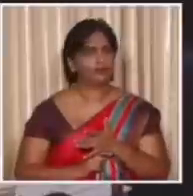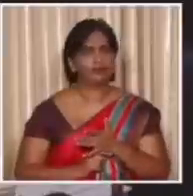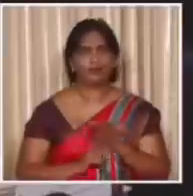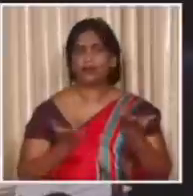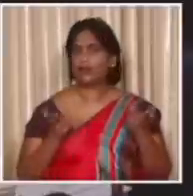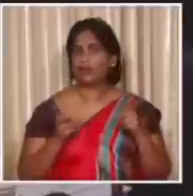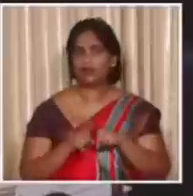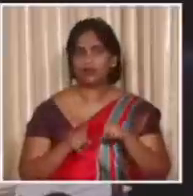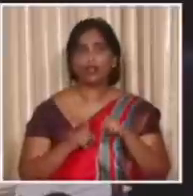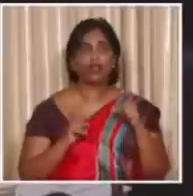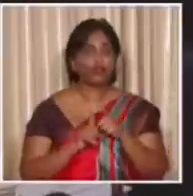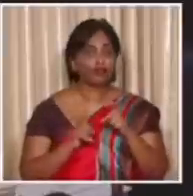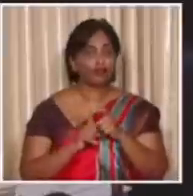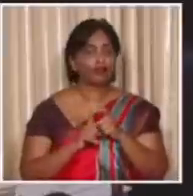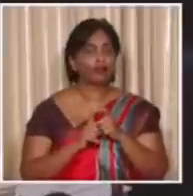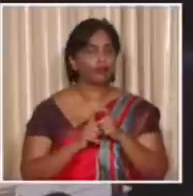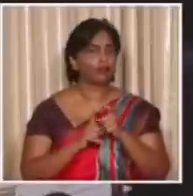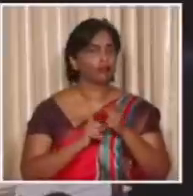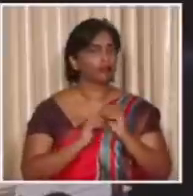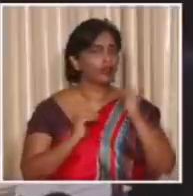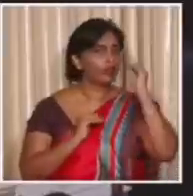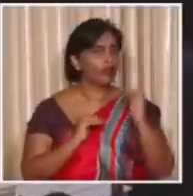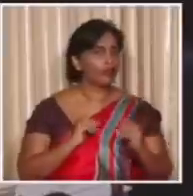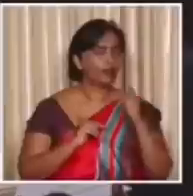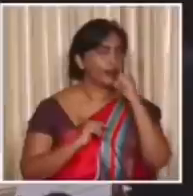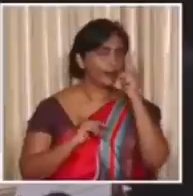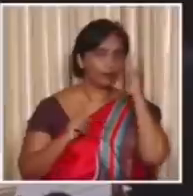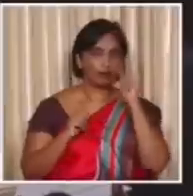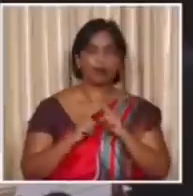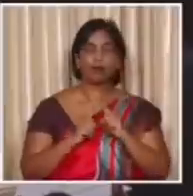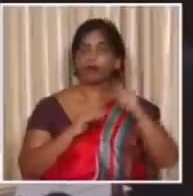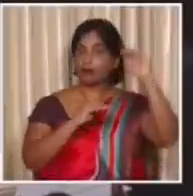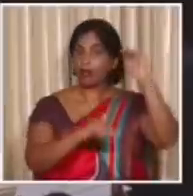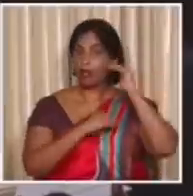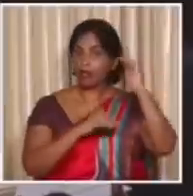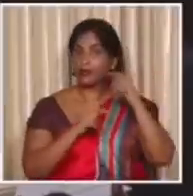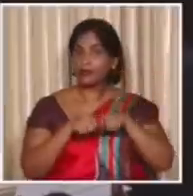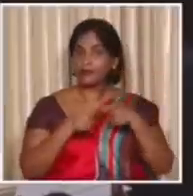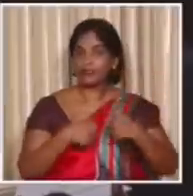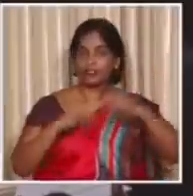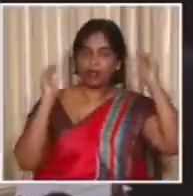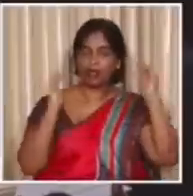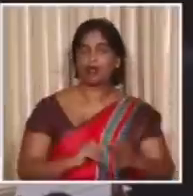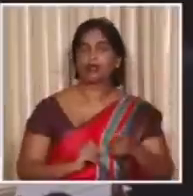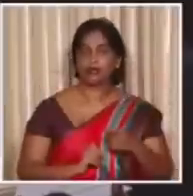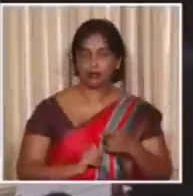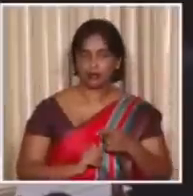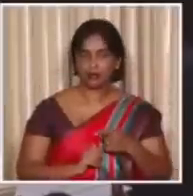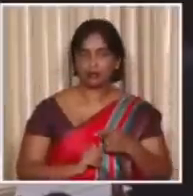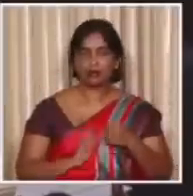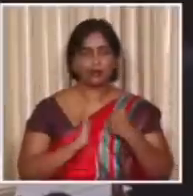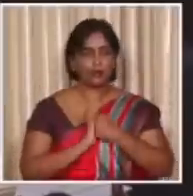එහෙනම් මේ ඩොලරේ සමනේ වීමේ ප්‍රතිඵලය ඇතුළේ තිබෙන එකක් අපේ ආනයන වියදම් විශාල ලෙස පහළ යාම.